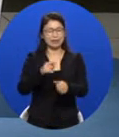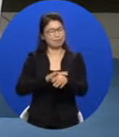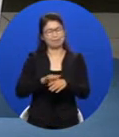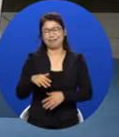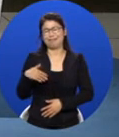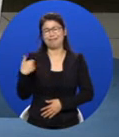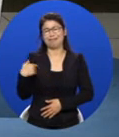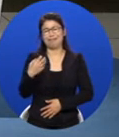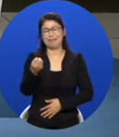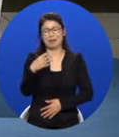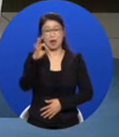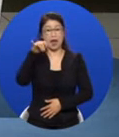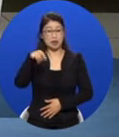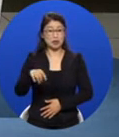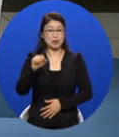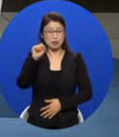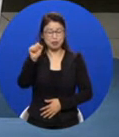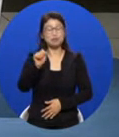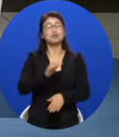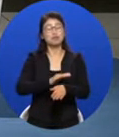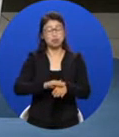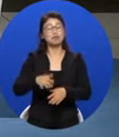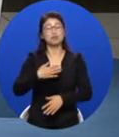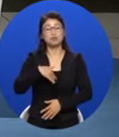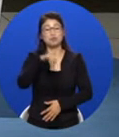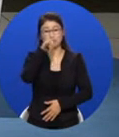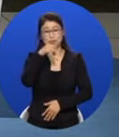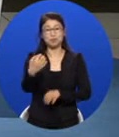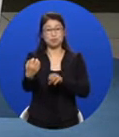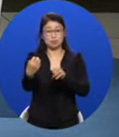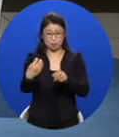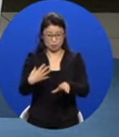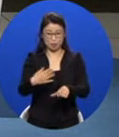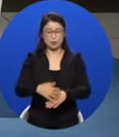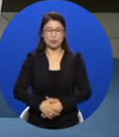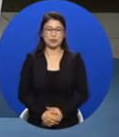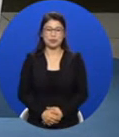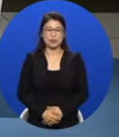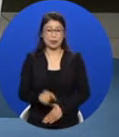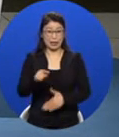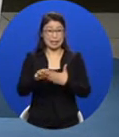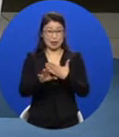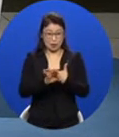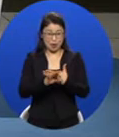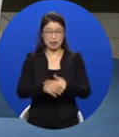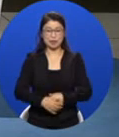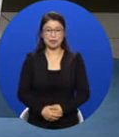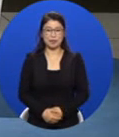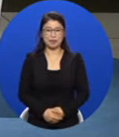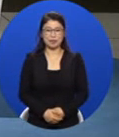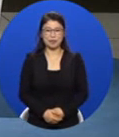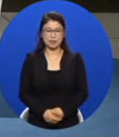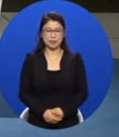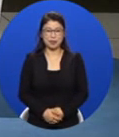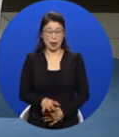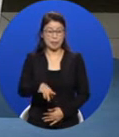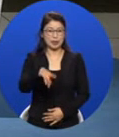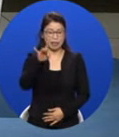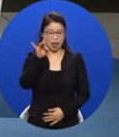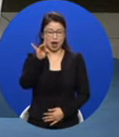모르겠다. 위성곤 후보께서는 잘 알고 있다. 이렇게 말씀하셨습니다. 그렇다면 뭐